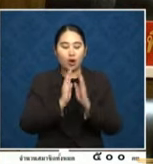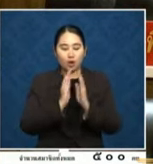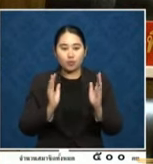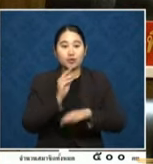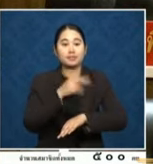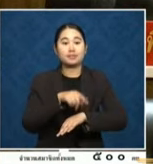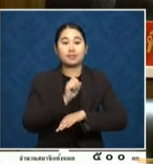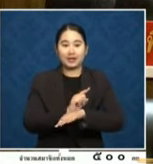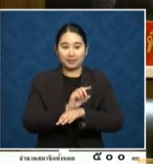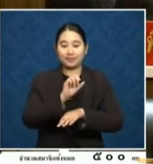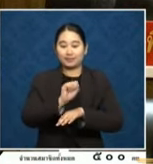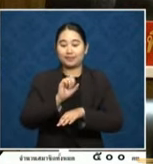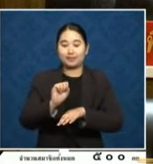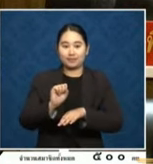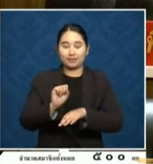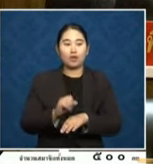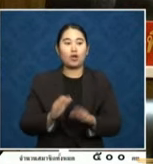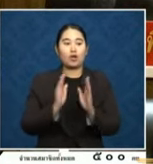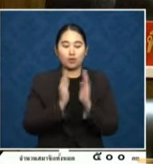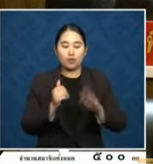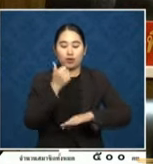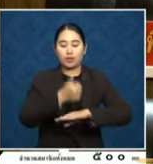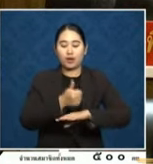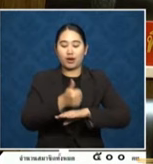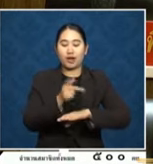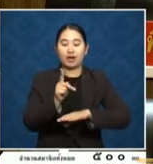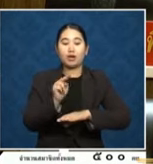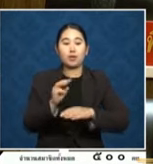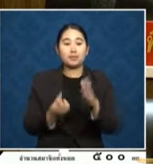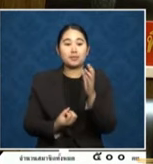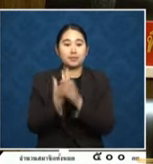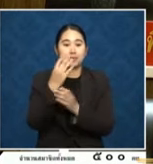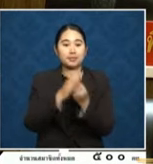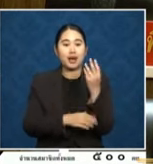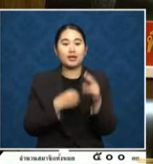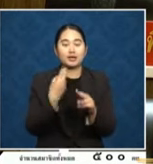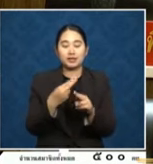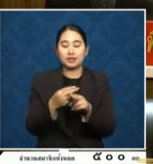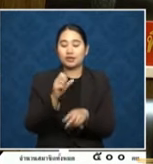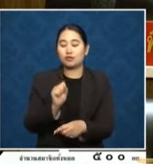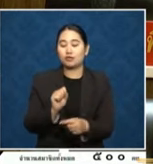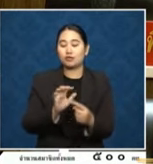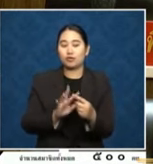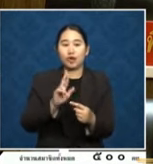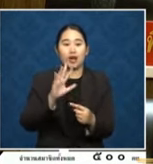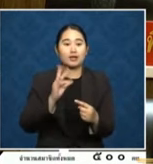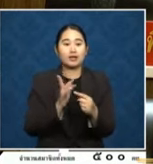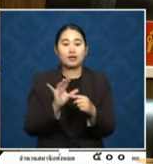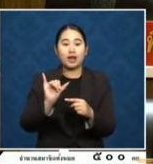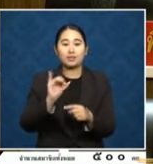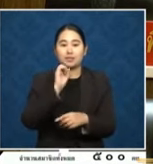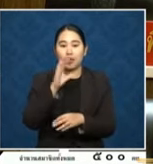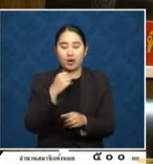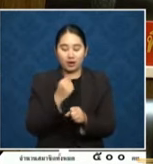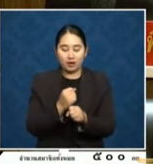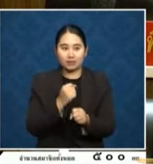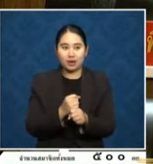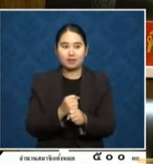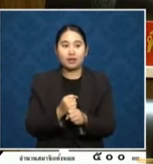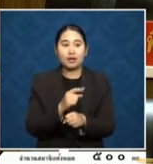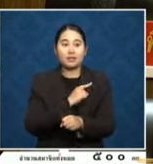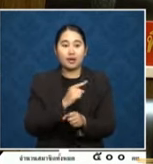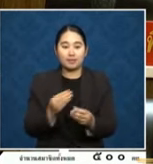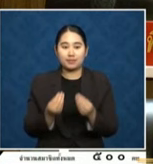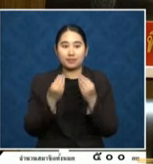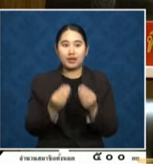ประธานสภานะคะและท่านอธิบดีกรมป่าไม้ขออนุญาตเอ่ยนามนะคะท่านสุรชัยอาจารบุญนะคะที่หน่วยงานของท่านได้ส่งคืนสำนัก